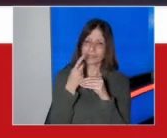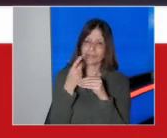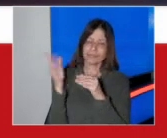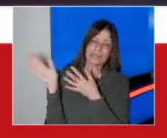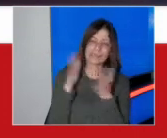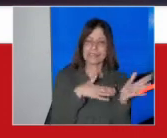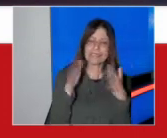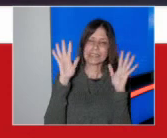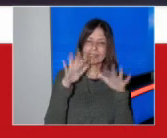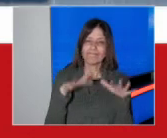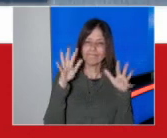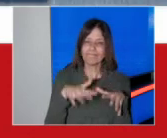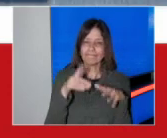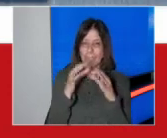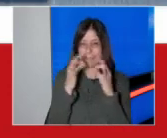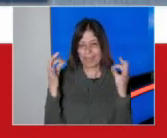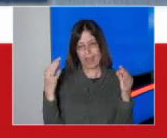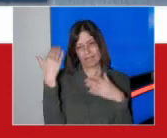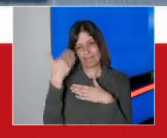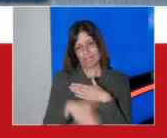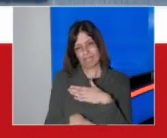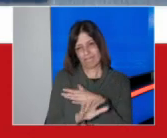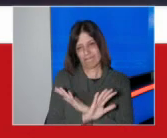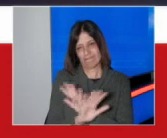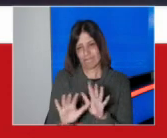כשהסערה, מה שנקרא, מתחילה לחלוף מעלינו.